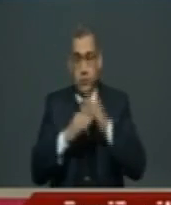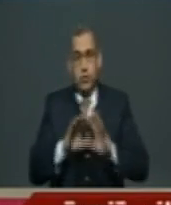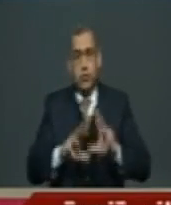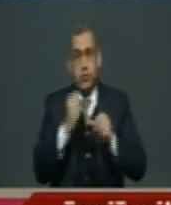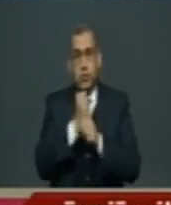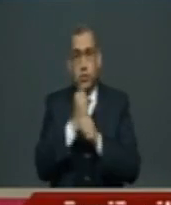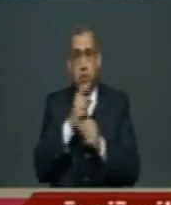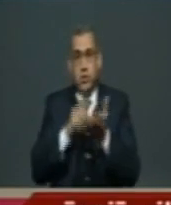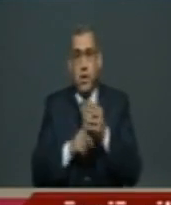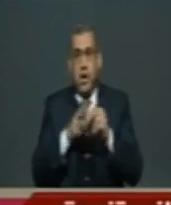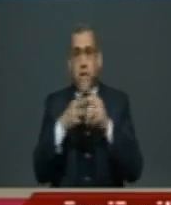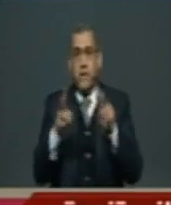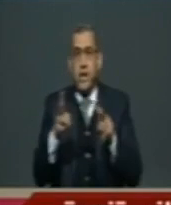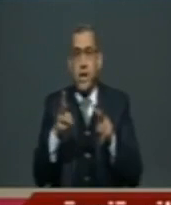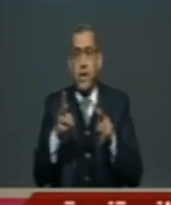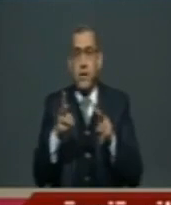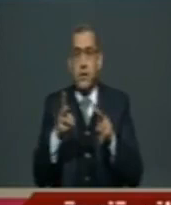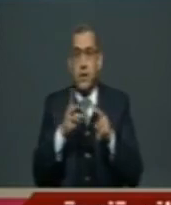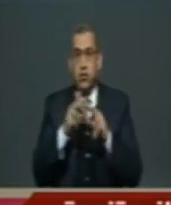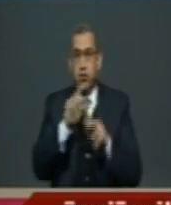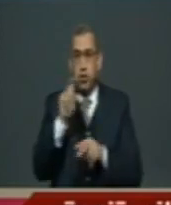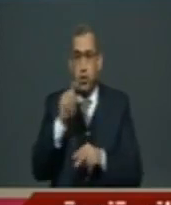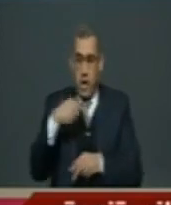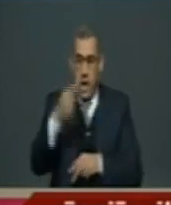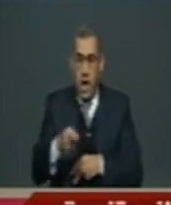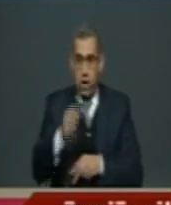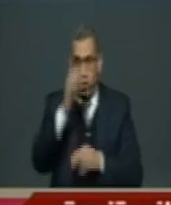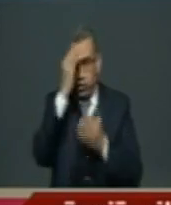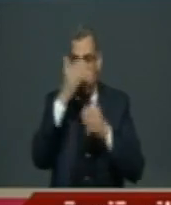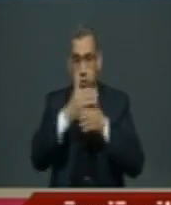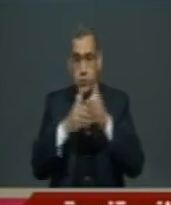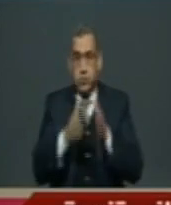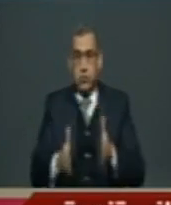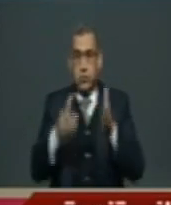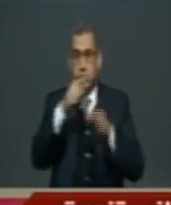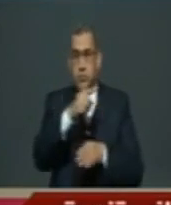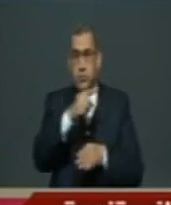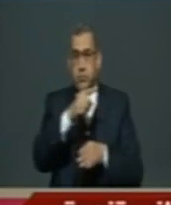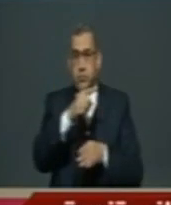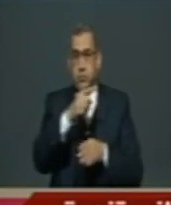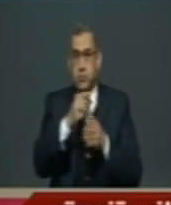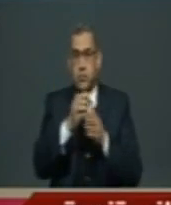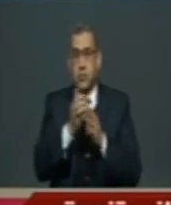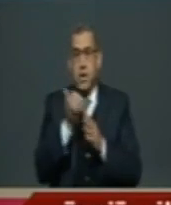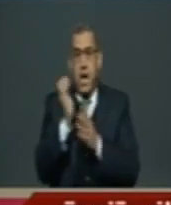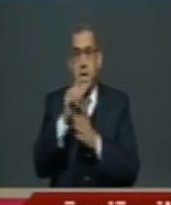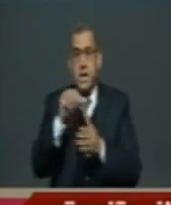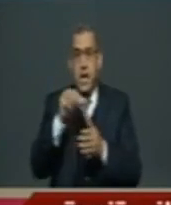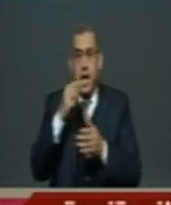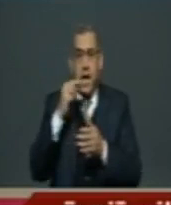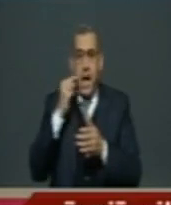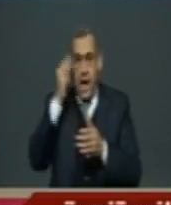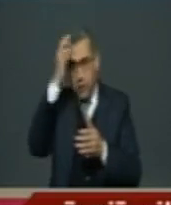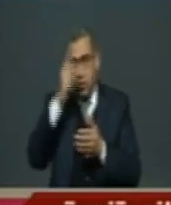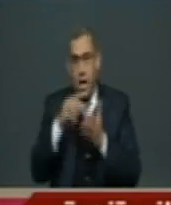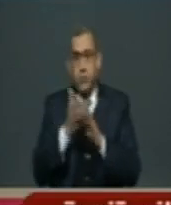هنفتتح خلال ان شاء الله الشهر الجاي المجمع بتاع الاسمدة الازوتية. احنا بنتكلم واحنا